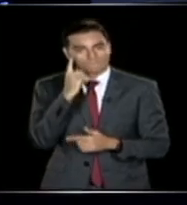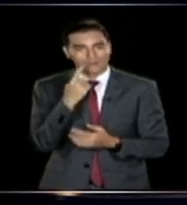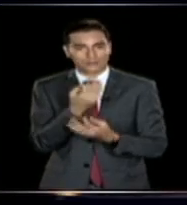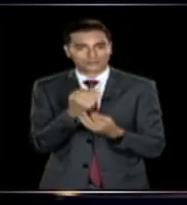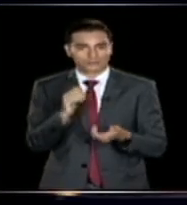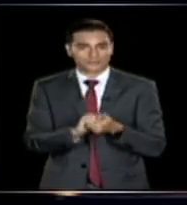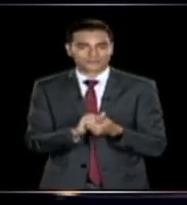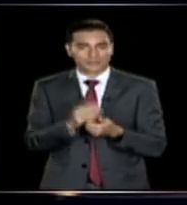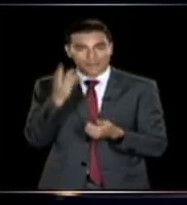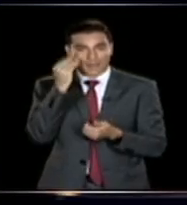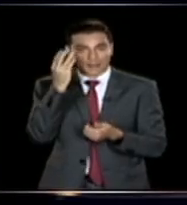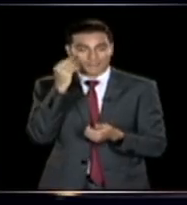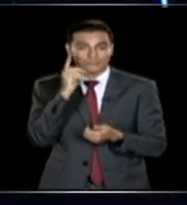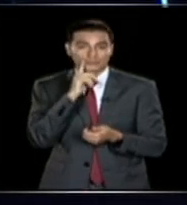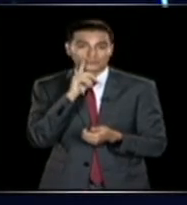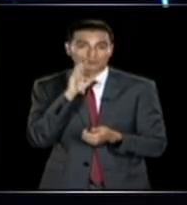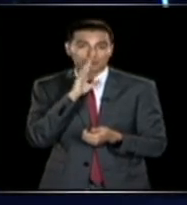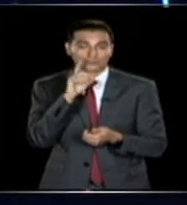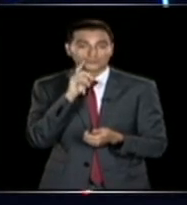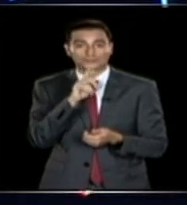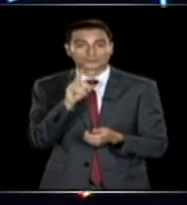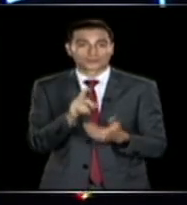يستعجل. علم، والسؤال هو